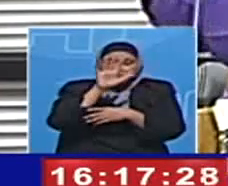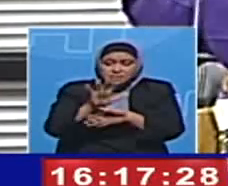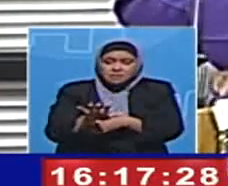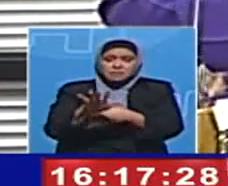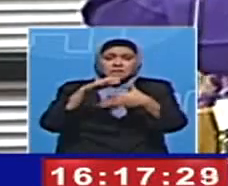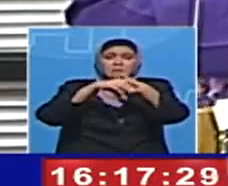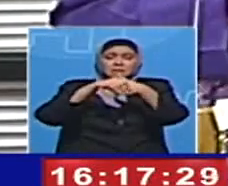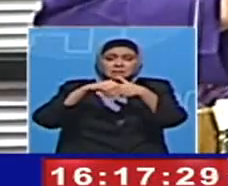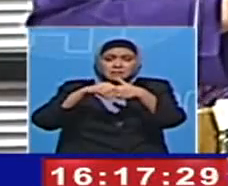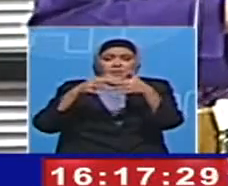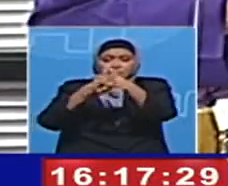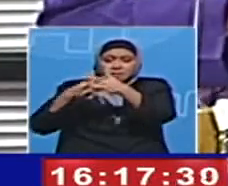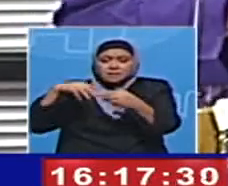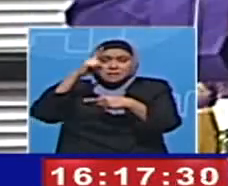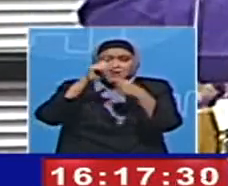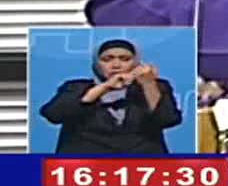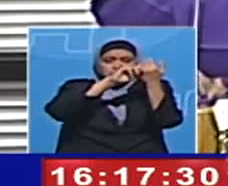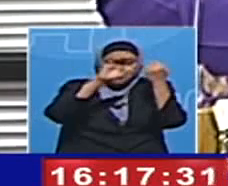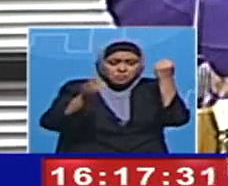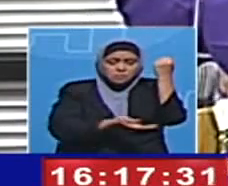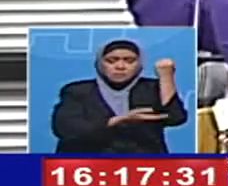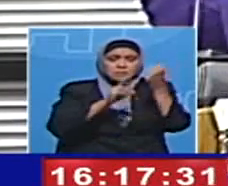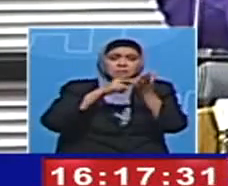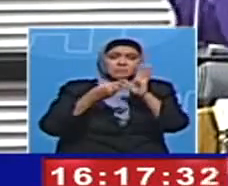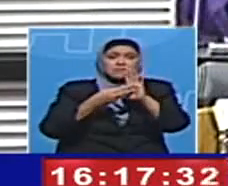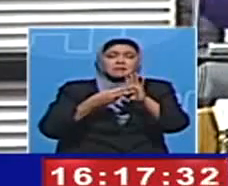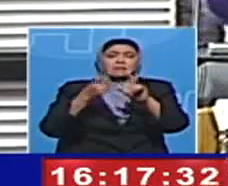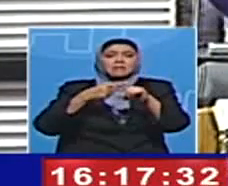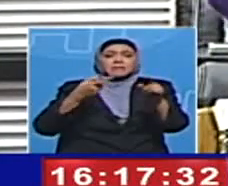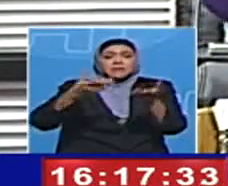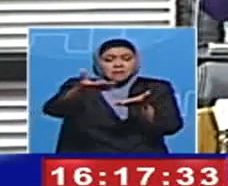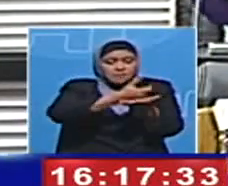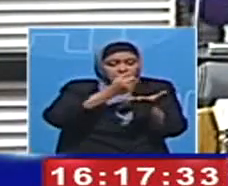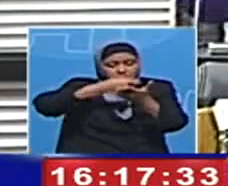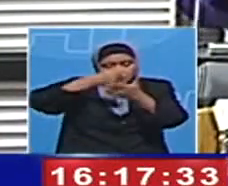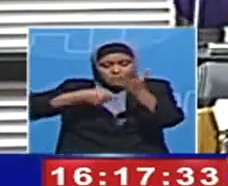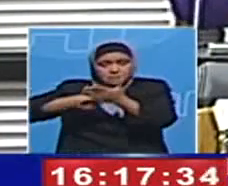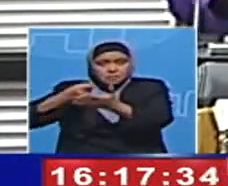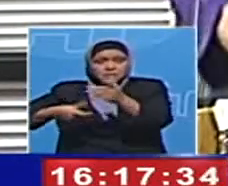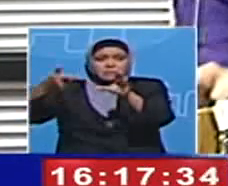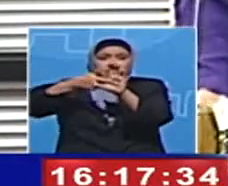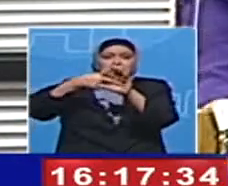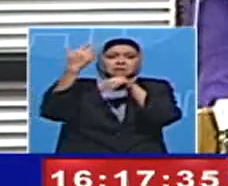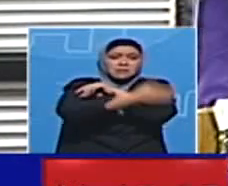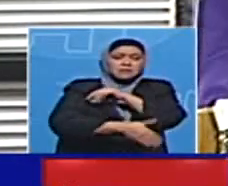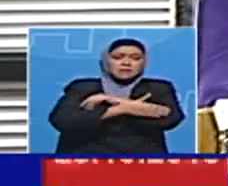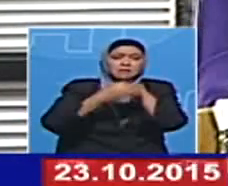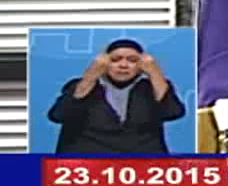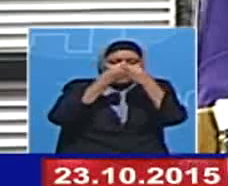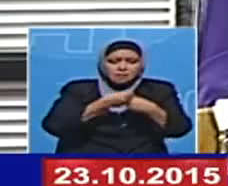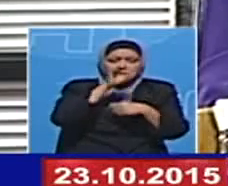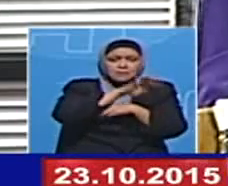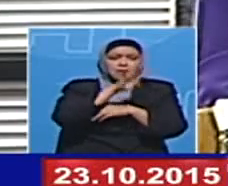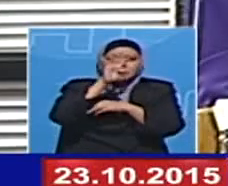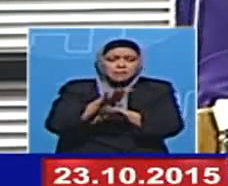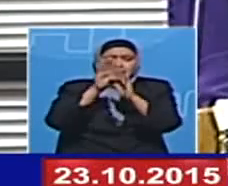pendapatan daripada dividen Petronas serta hasil Cukai Petroleum kepada negara berjumlah r44 bilion pada